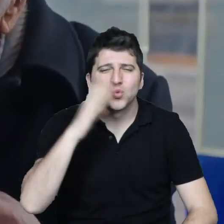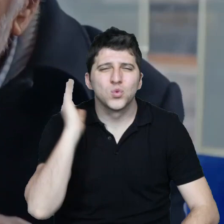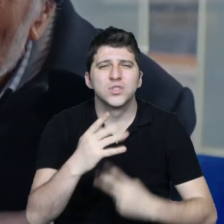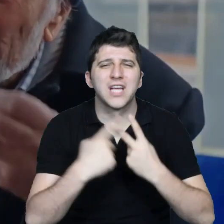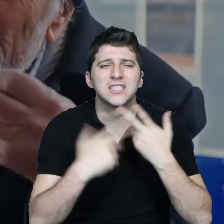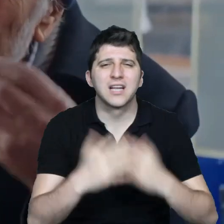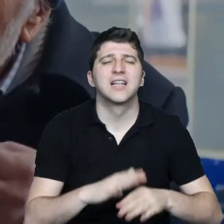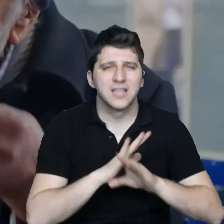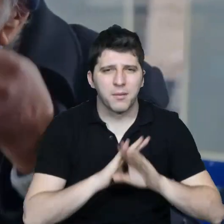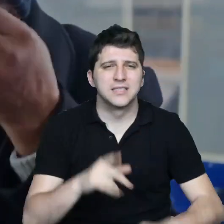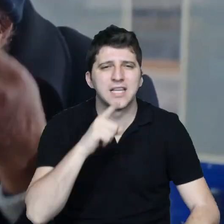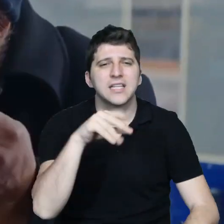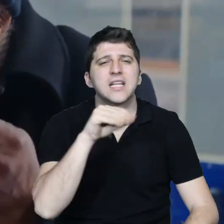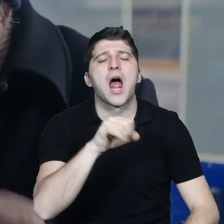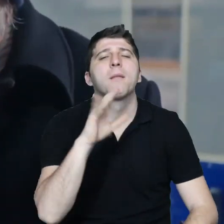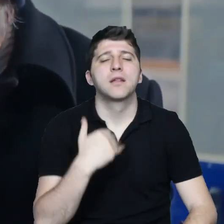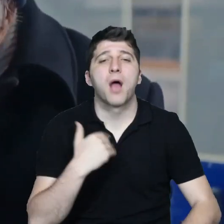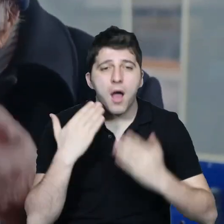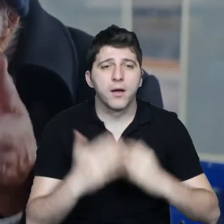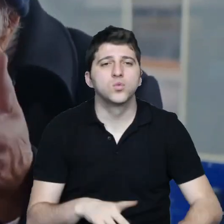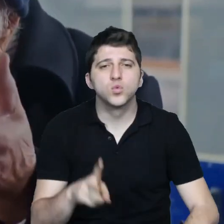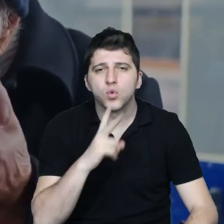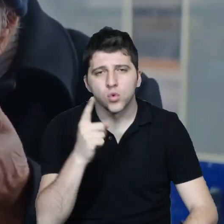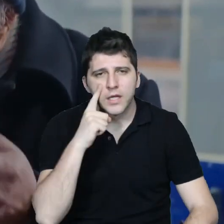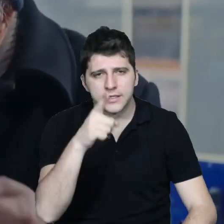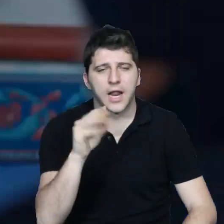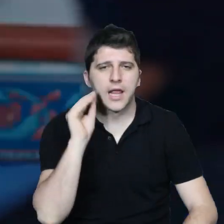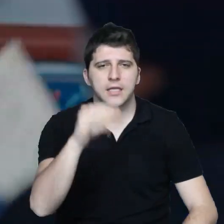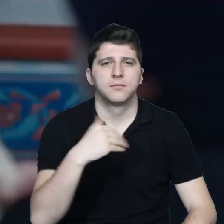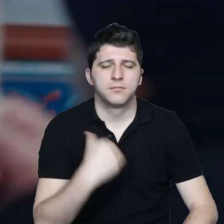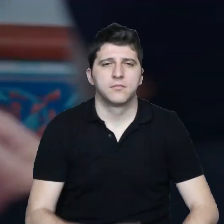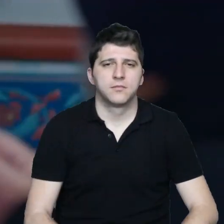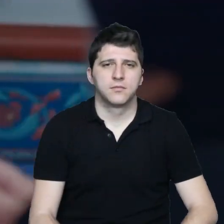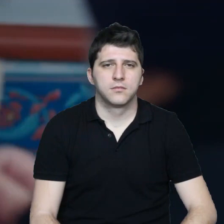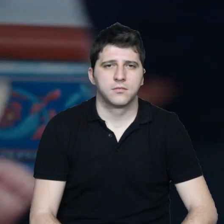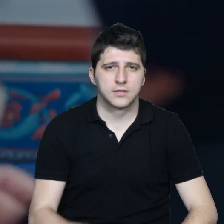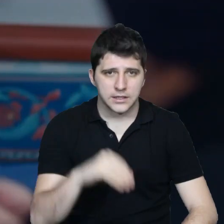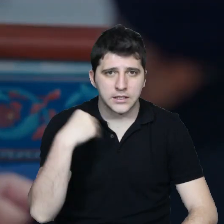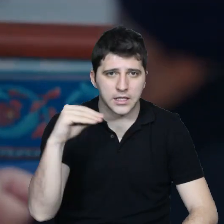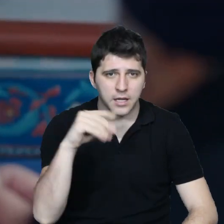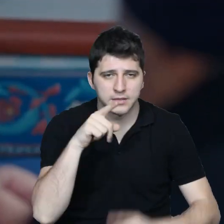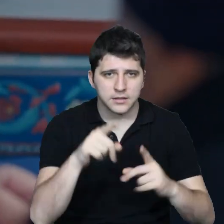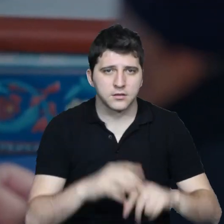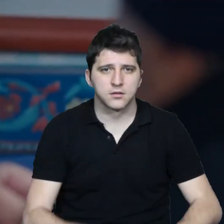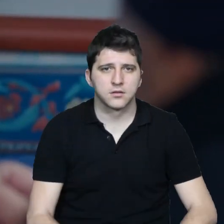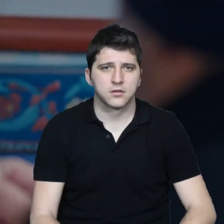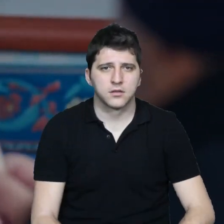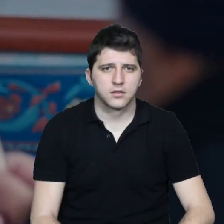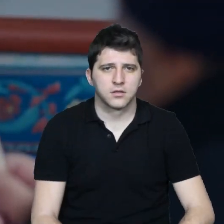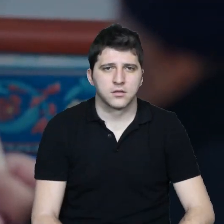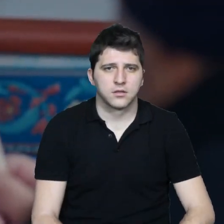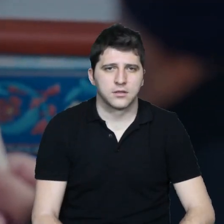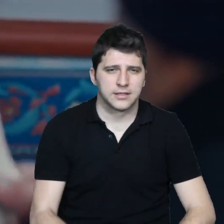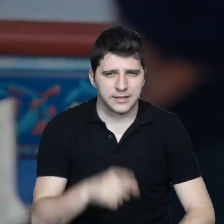Yaşar. Tamam, senden satın almadık ama sonunda sana getirdim. Satar mısın bunu?